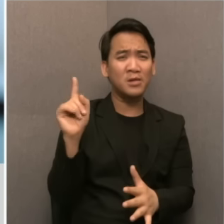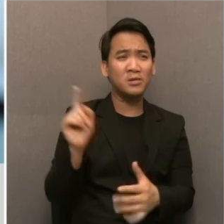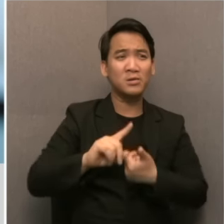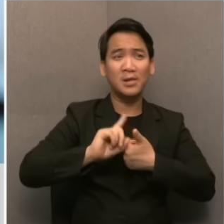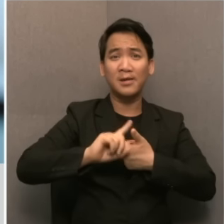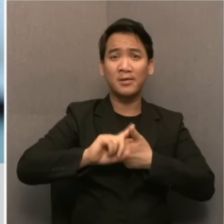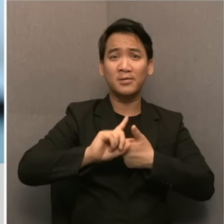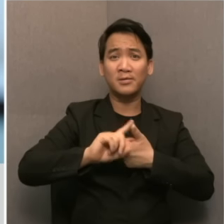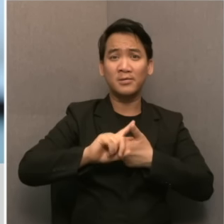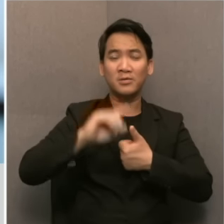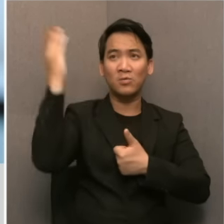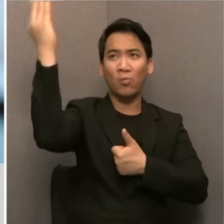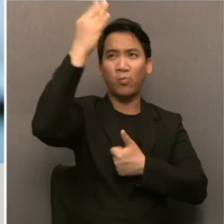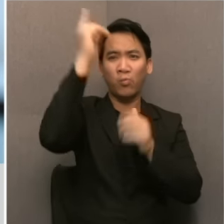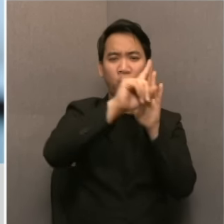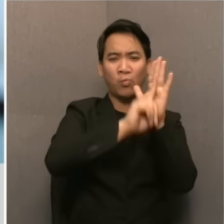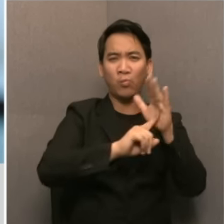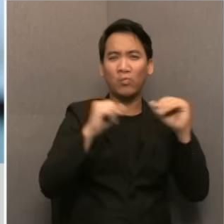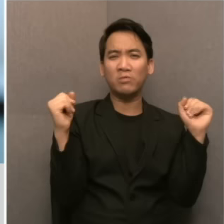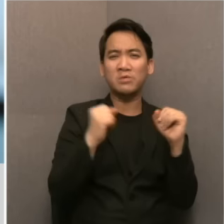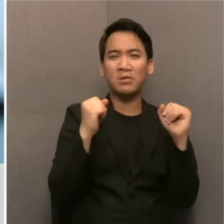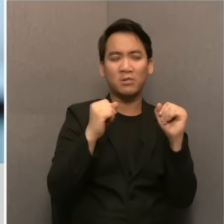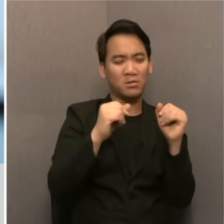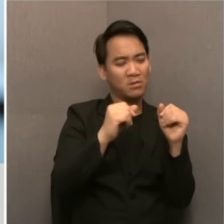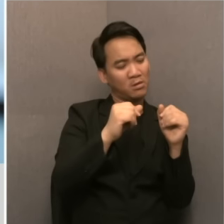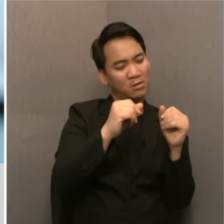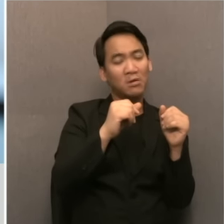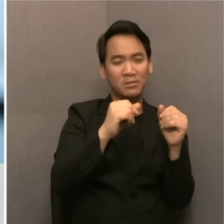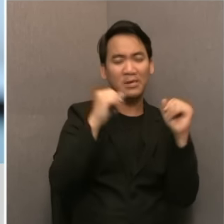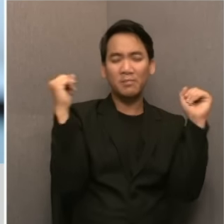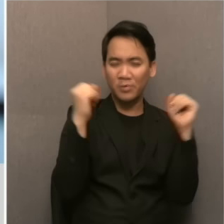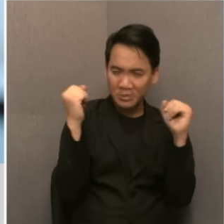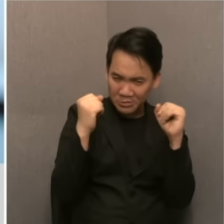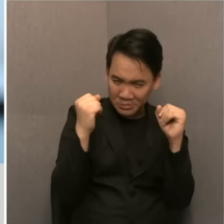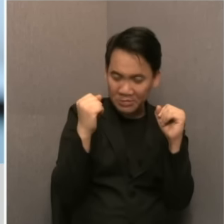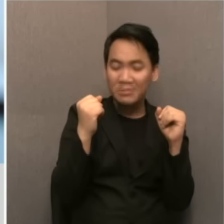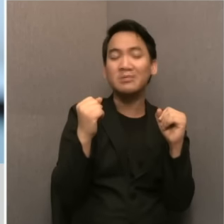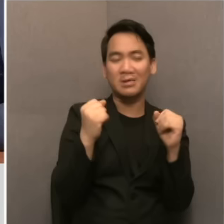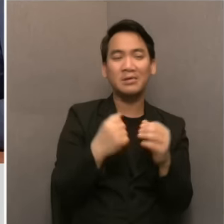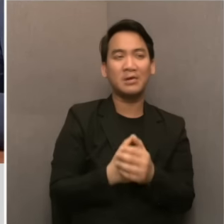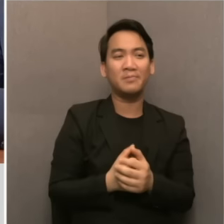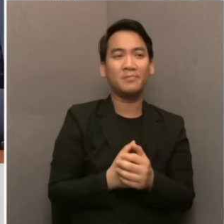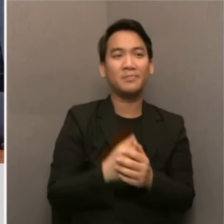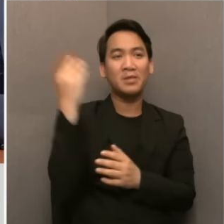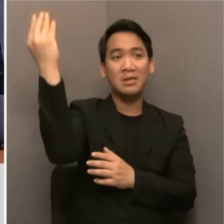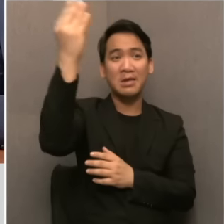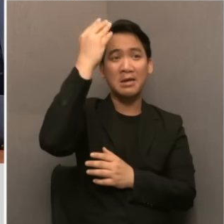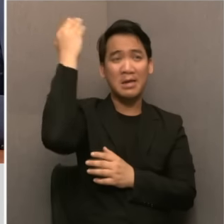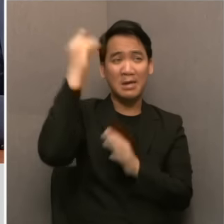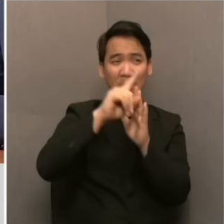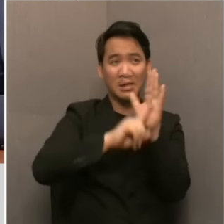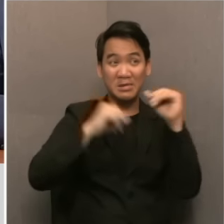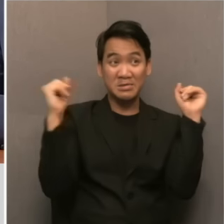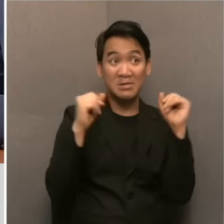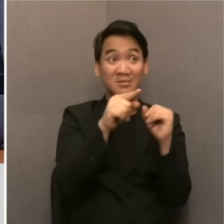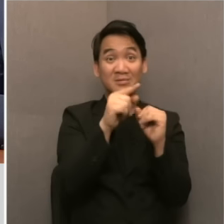ของมวลอากาศเย็นนะที่เริ่มมีปกคลุมมาทางด้านตอนบนที่ภาพนี้เราก็จะเห็นว่าตัวอากาศเย็นเนี่ยเริ่มปกคลุมสีฟ้าเนี่ยนะ